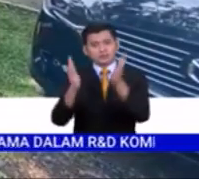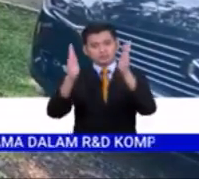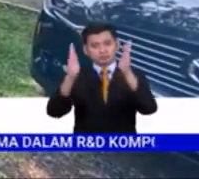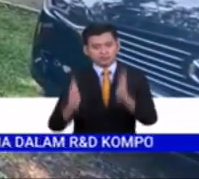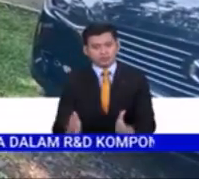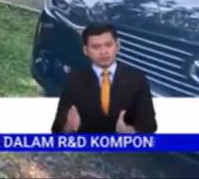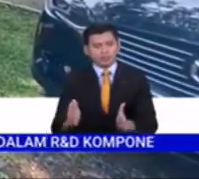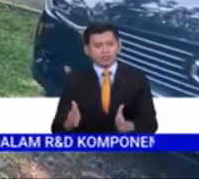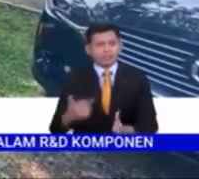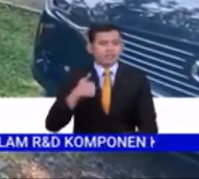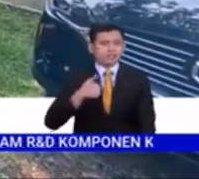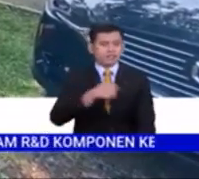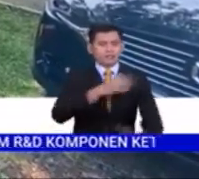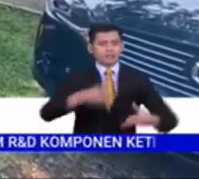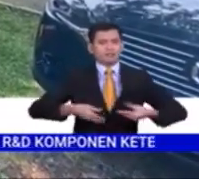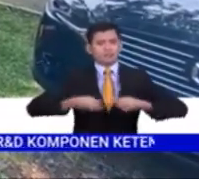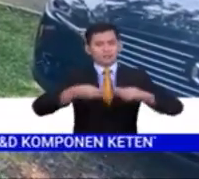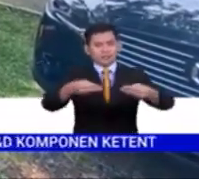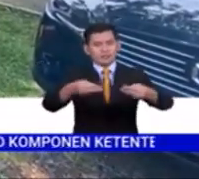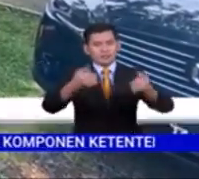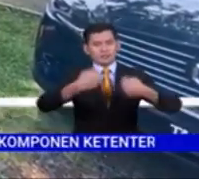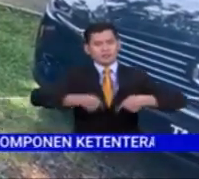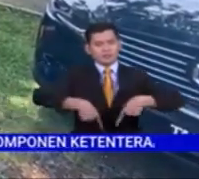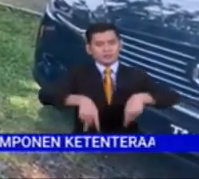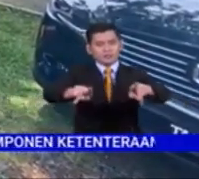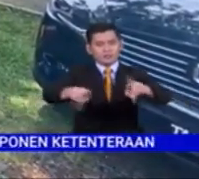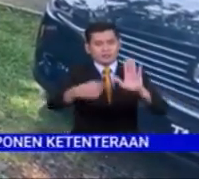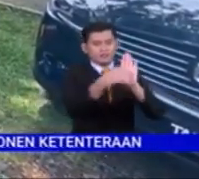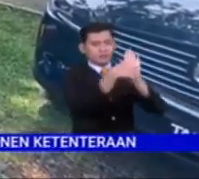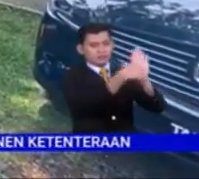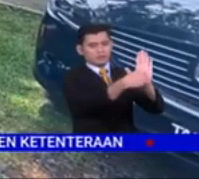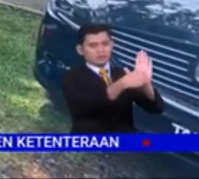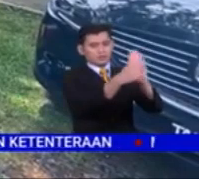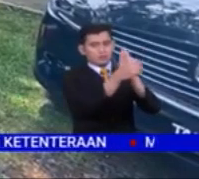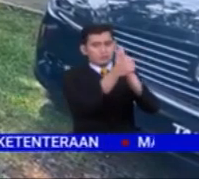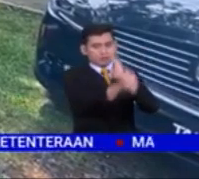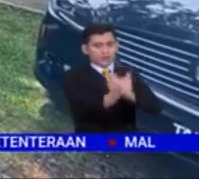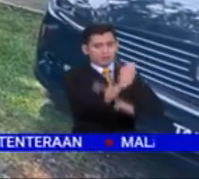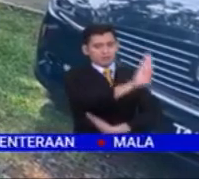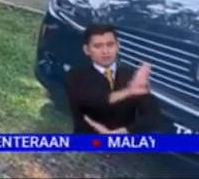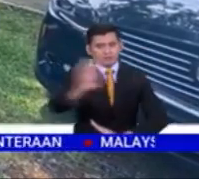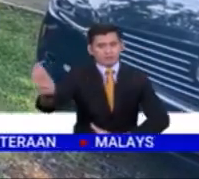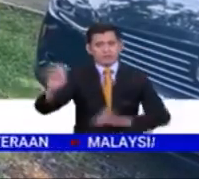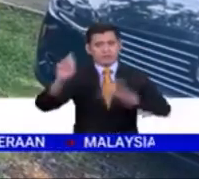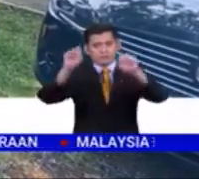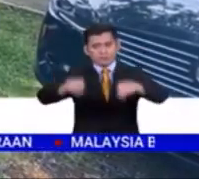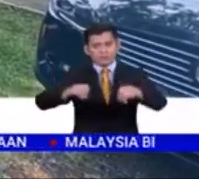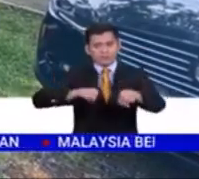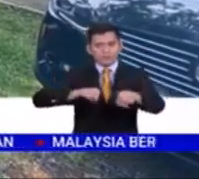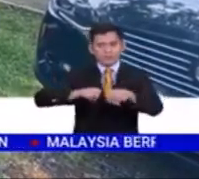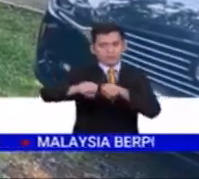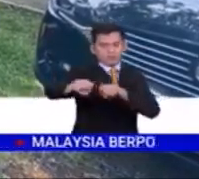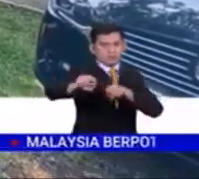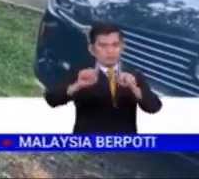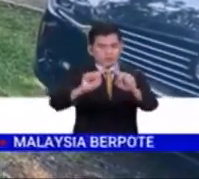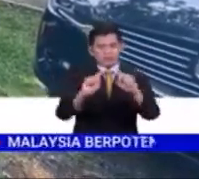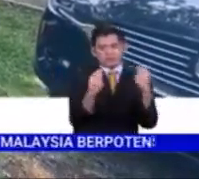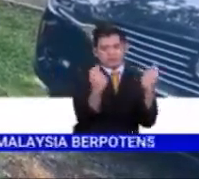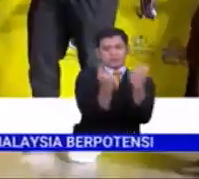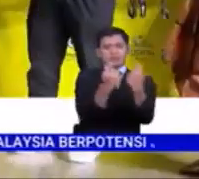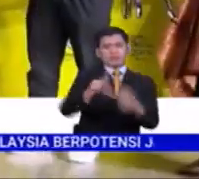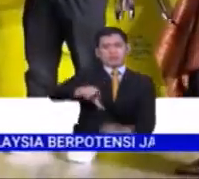platform untuk tunjuk balik dia punya bakat dan bersaing dengan pasukan-pasukan